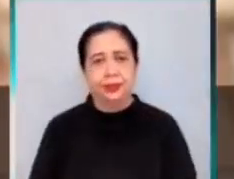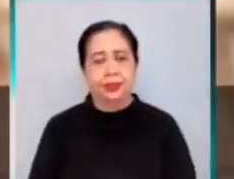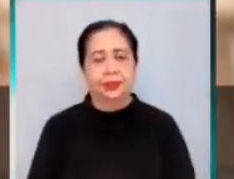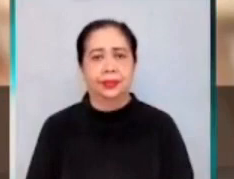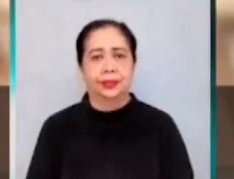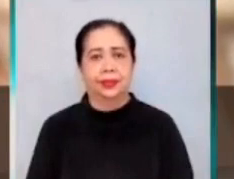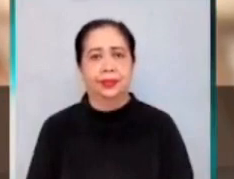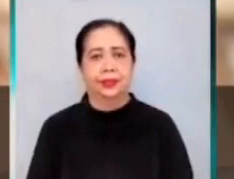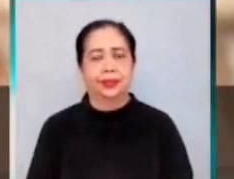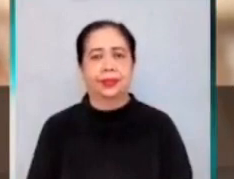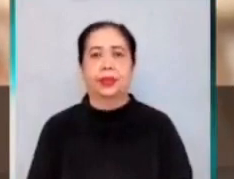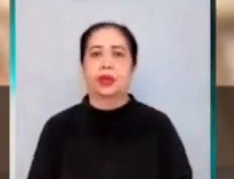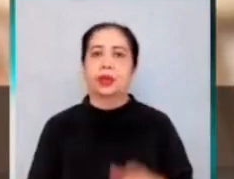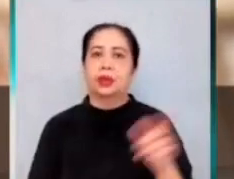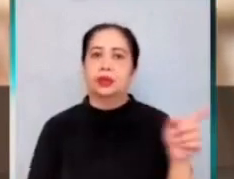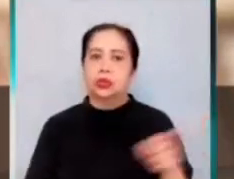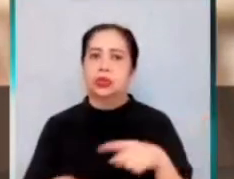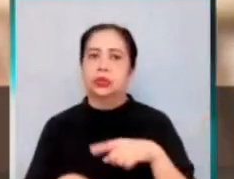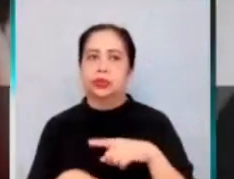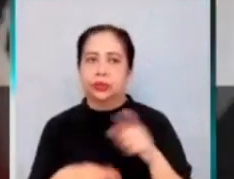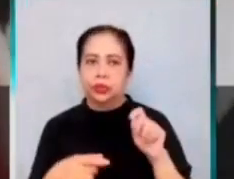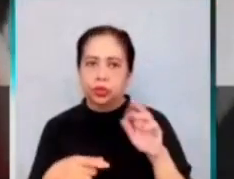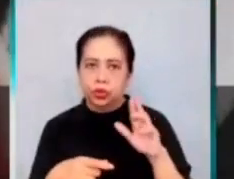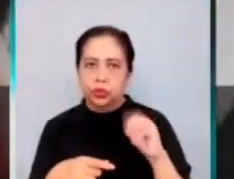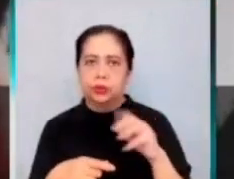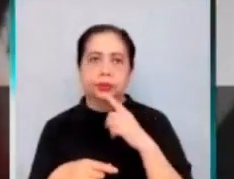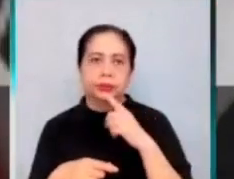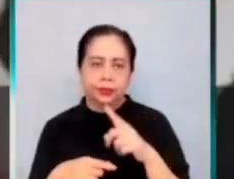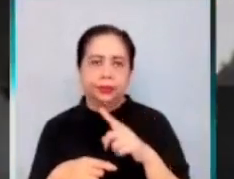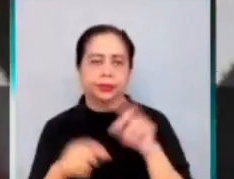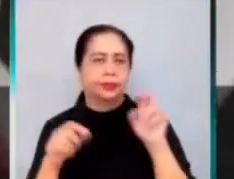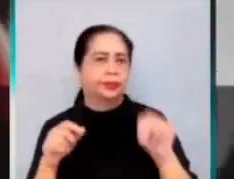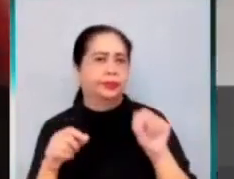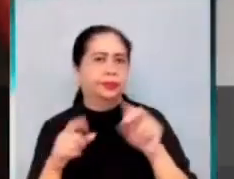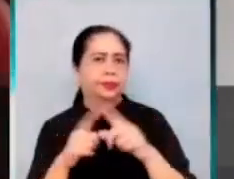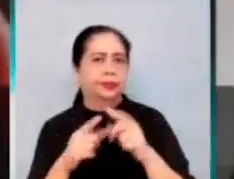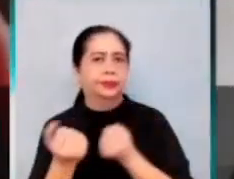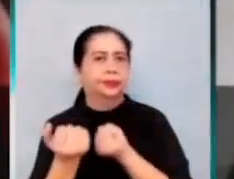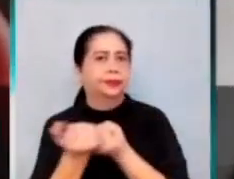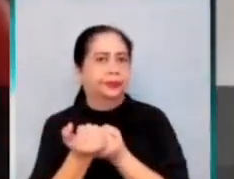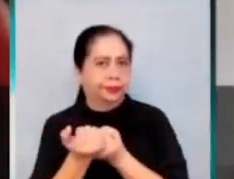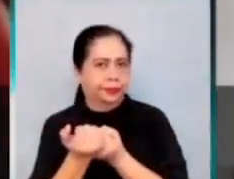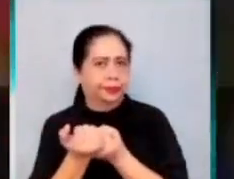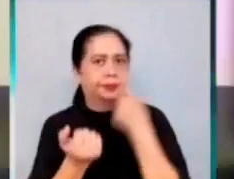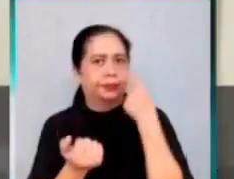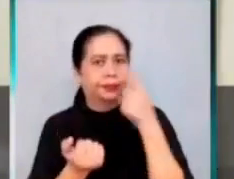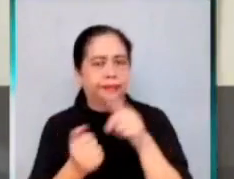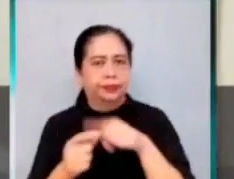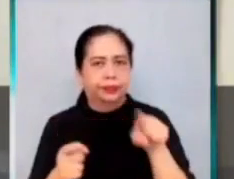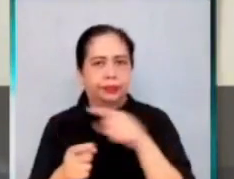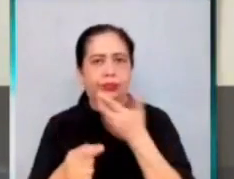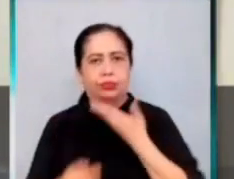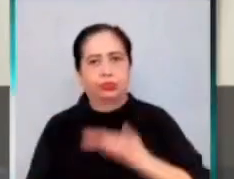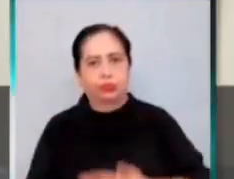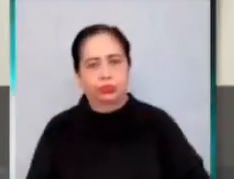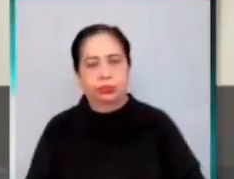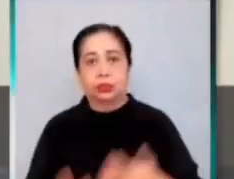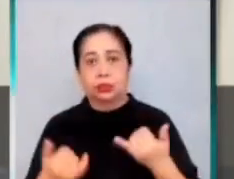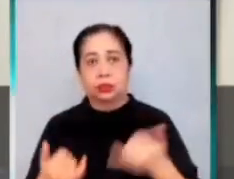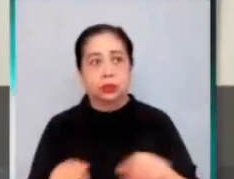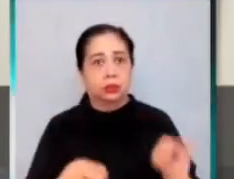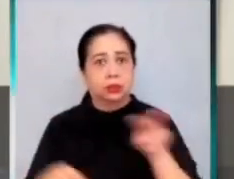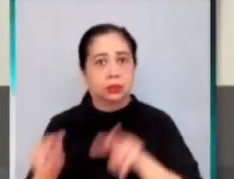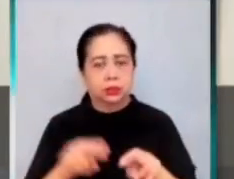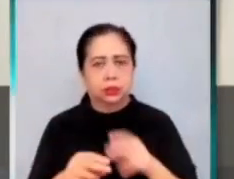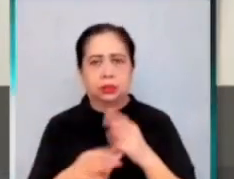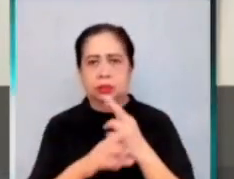Sa short term naman, ayon kay Professor Leyco, kailangan ng subsidiya para sa mga nagugutom. Ngayon pa lang, repasuhin natin